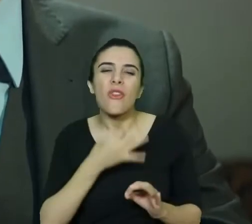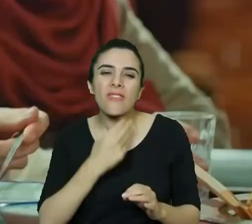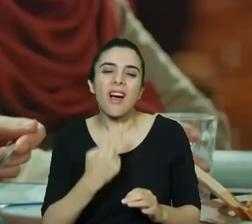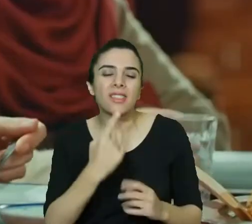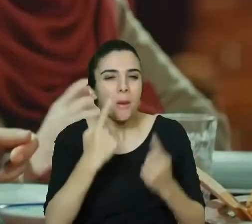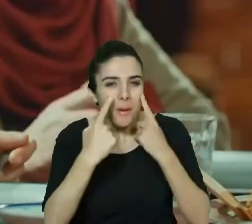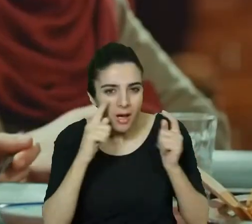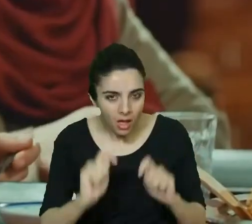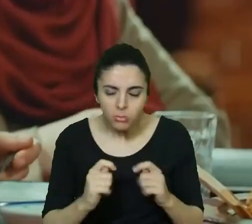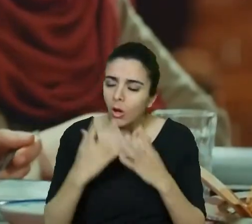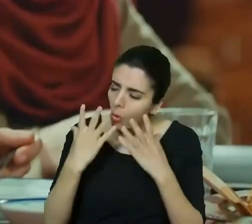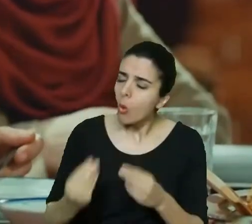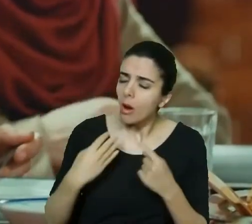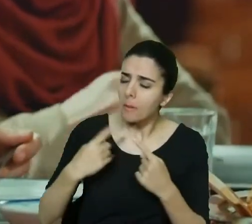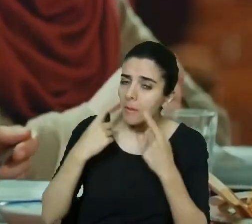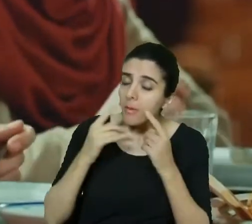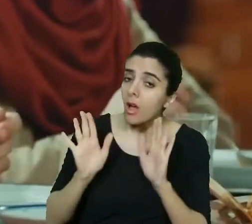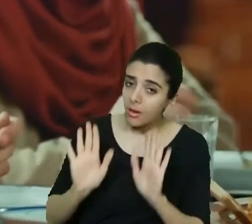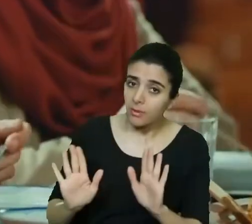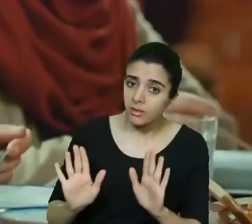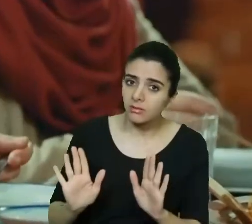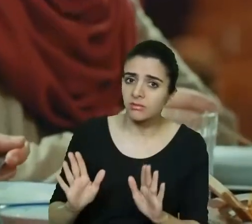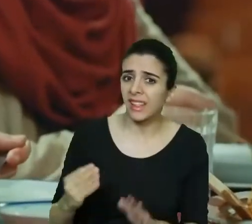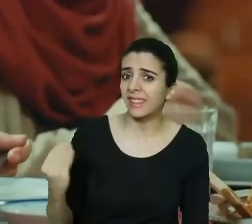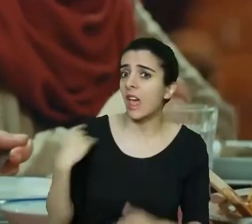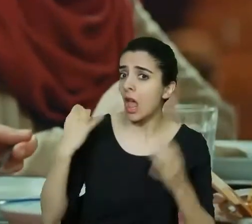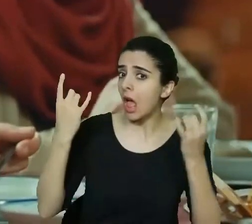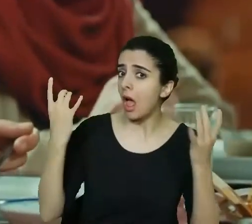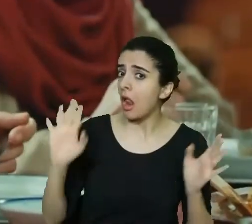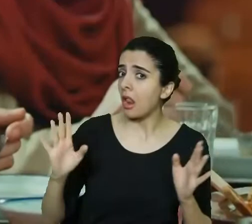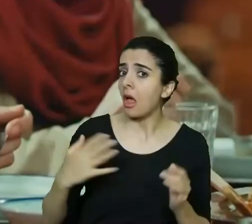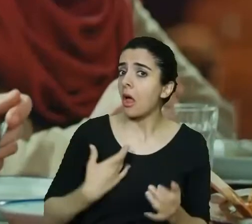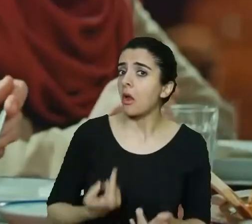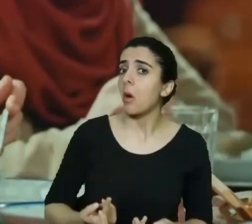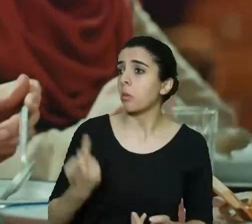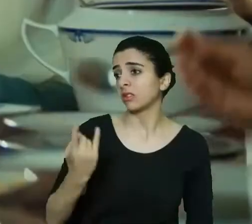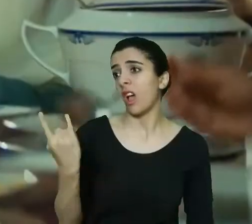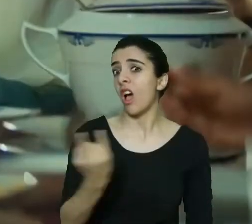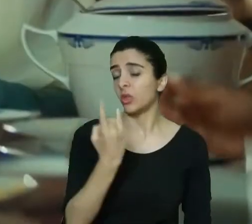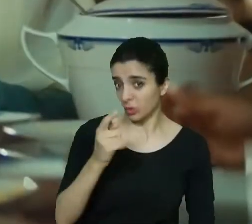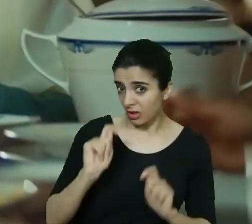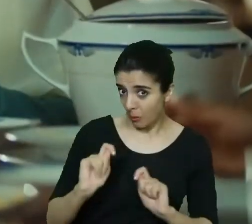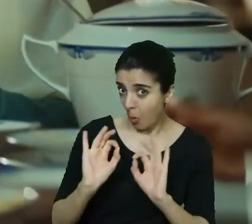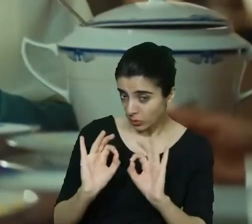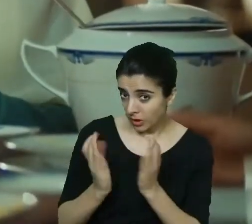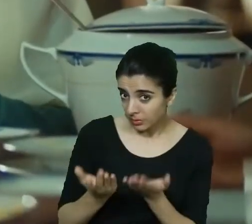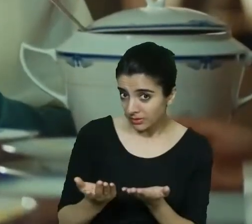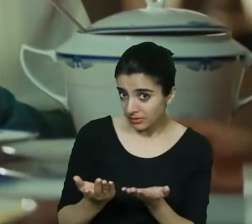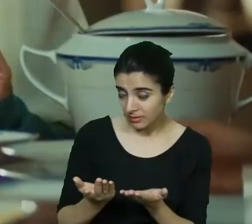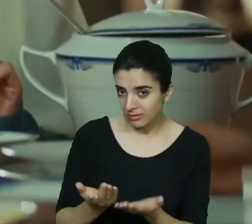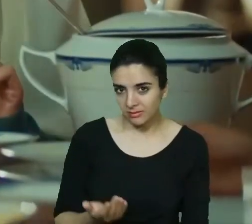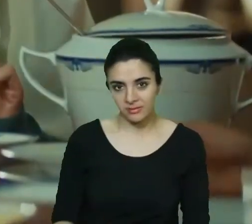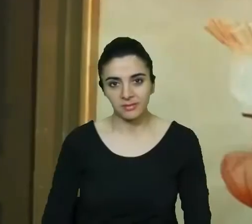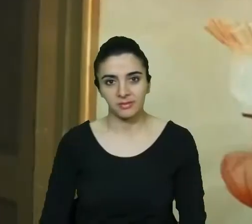mu? Bırakmayız. Bırakmayız da. Yeni gelin böyle işi gücü yok gibi kapı kapı dolaşacak mı? Bak. Hasan